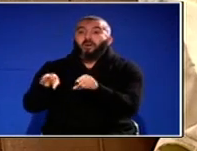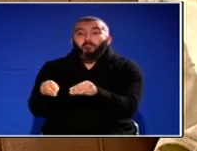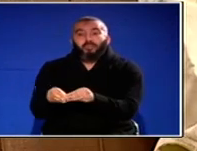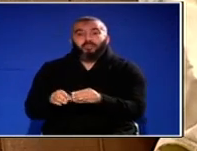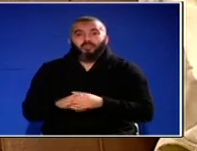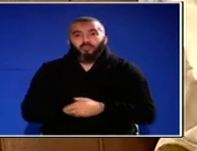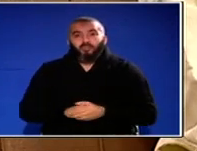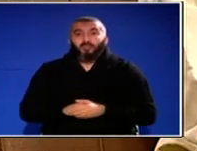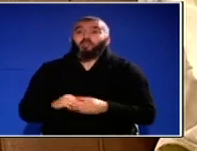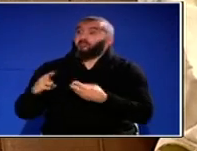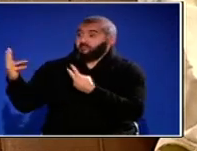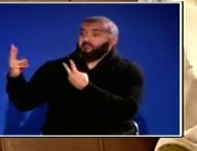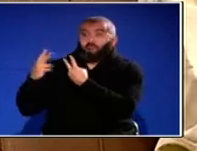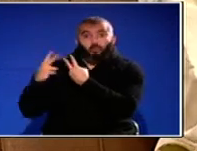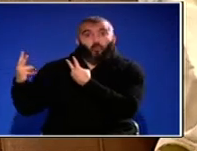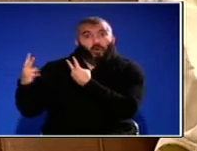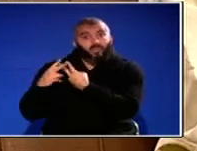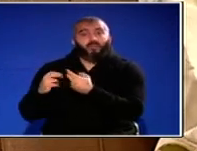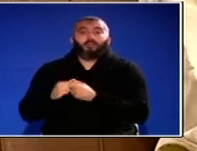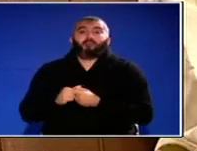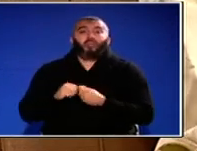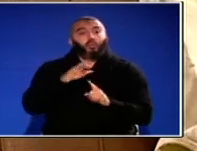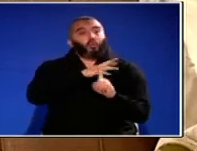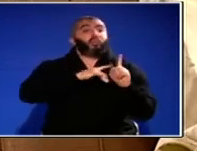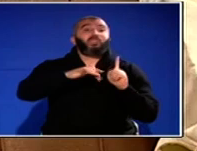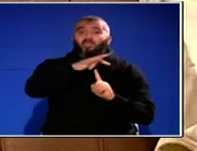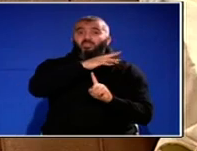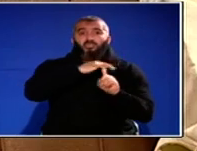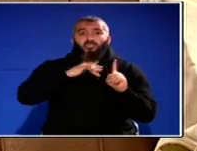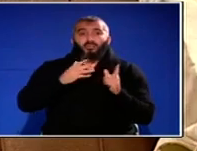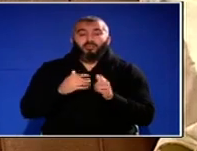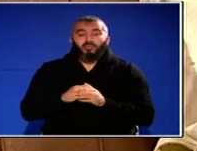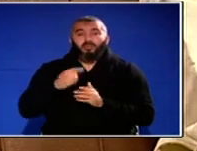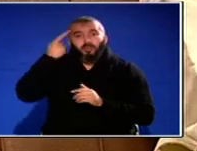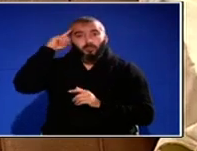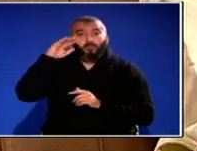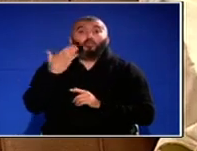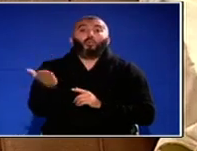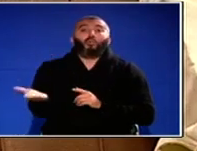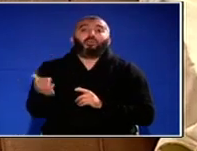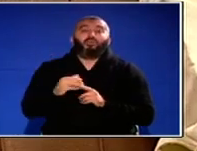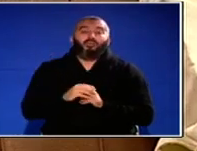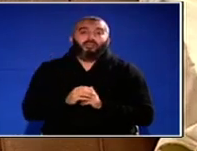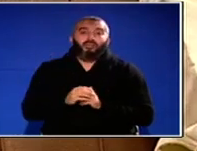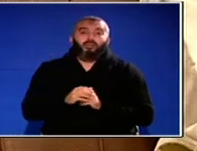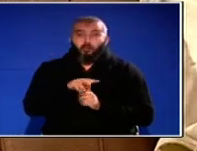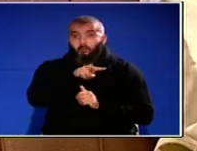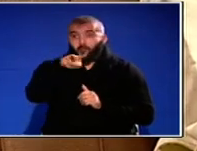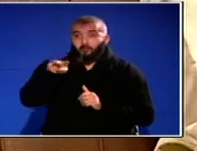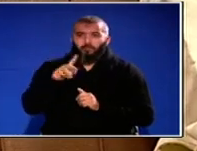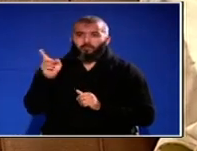ويعيش مع جيران، ويعيش مع مجتمع. ولذلك فلا تظلموا فيهن